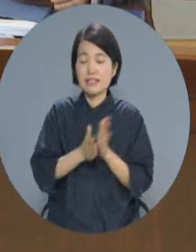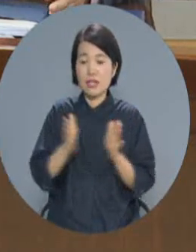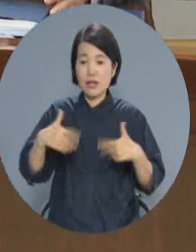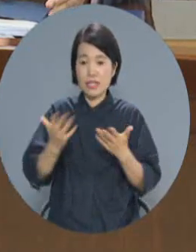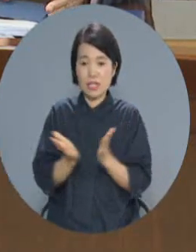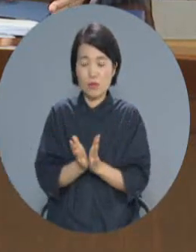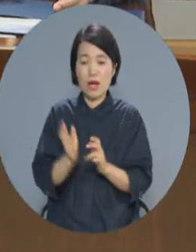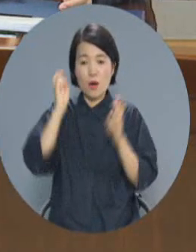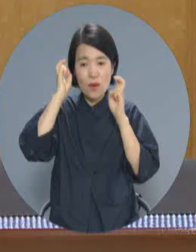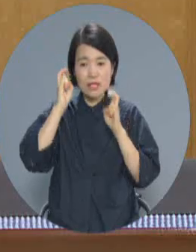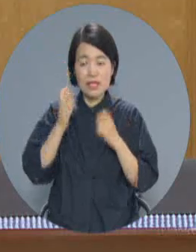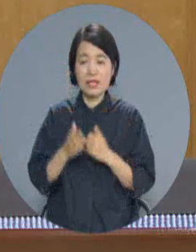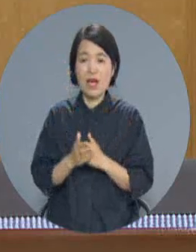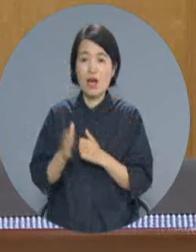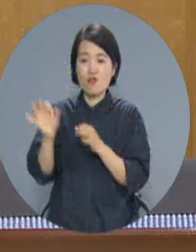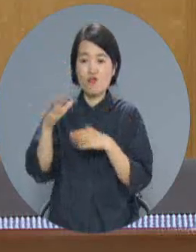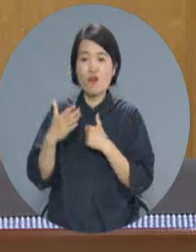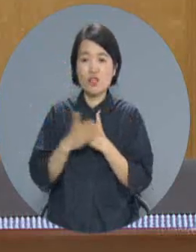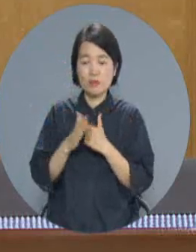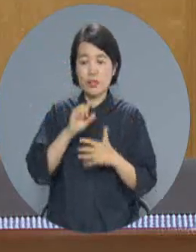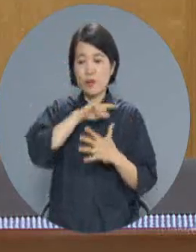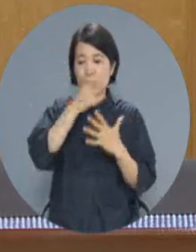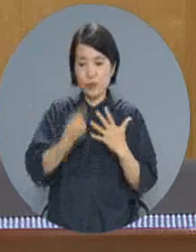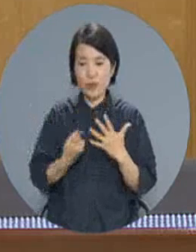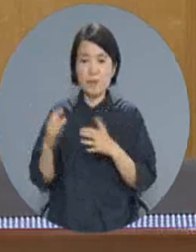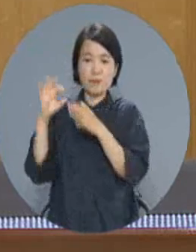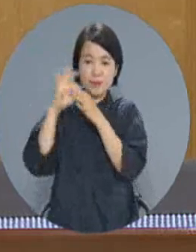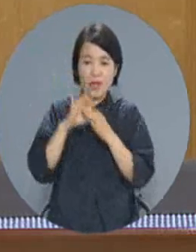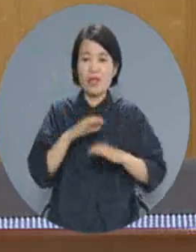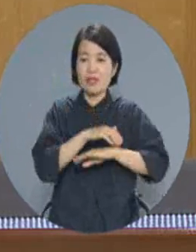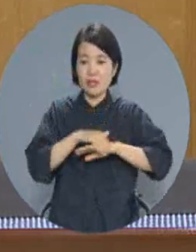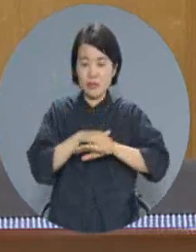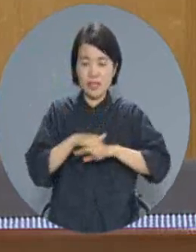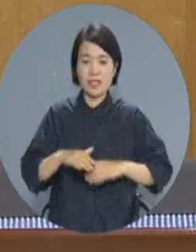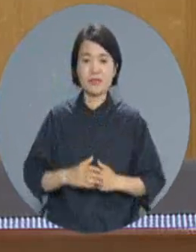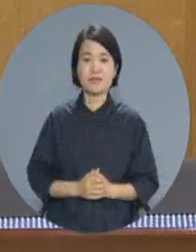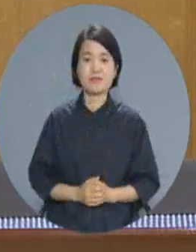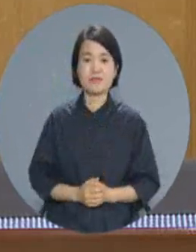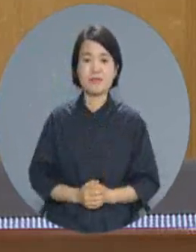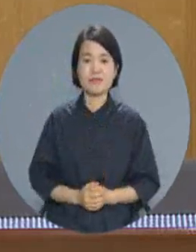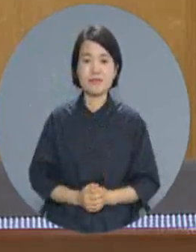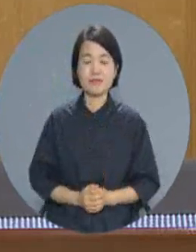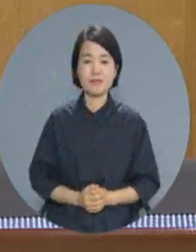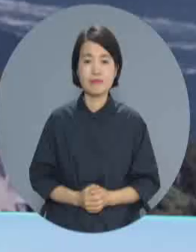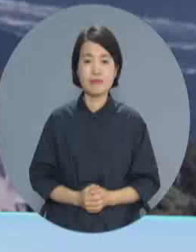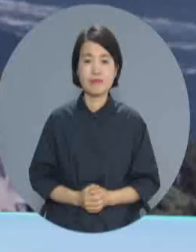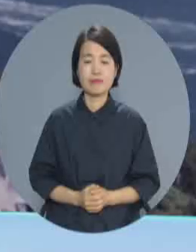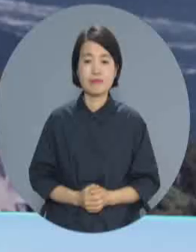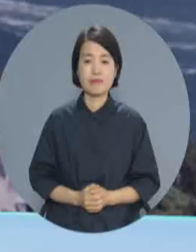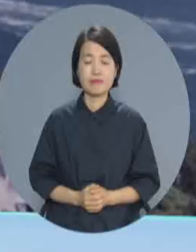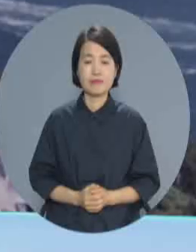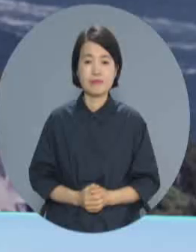단체, 기업 등과 후원 협찬 릴레이를 이어나간다는 계획입니다.